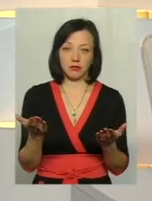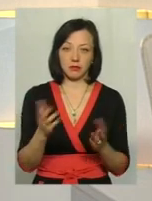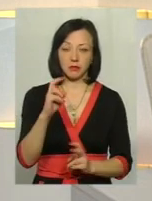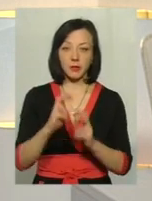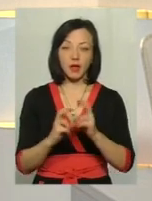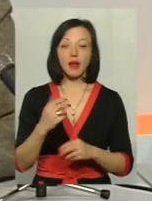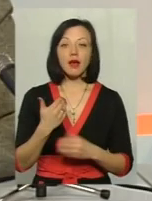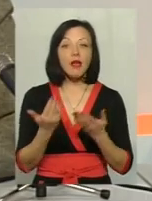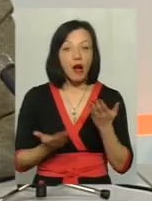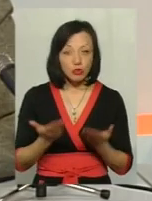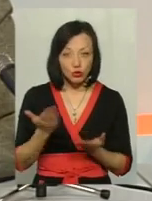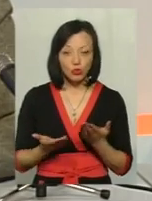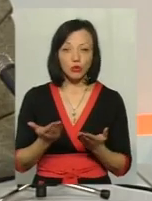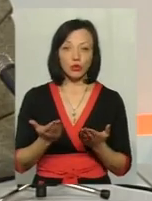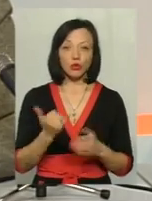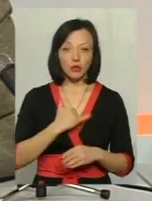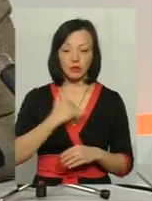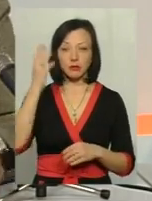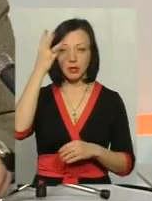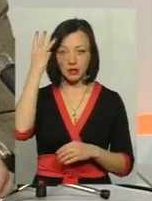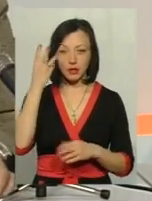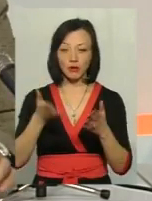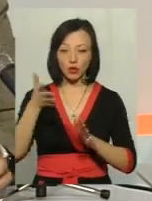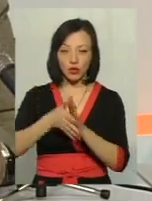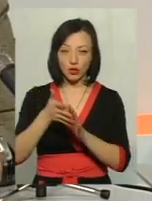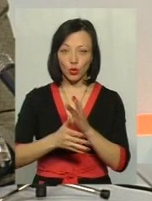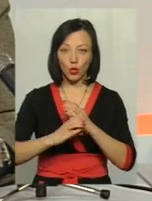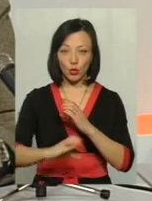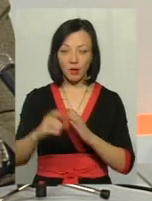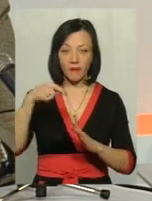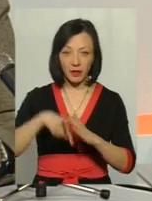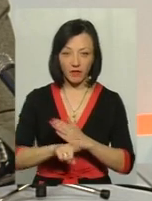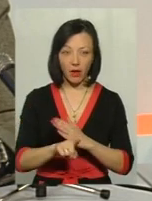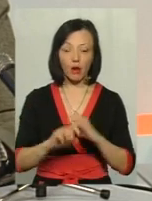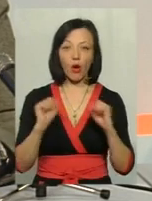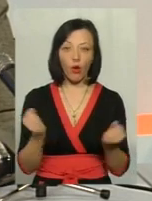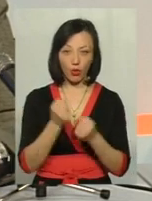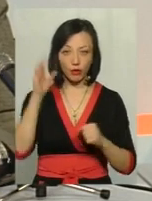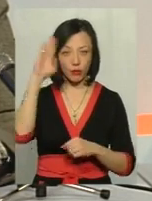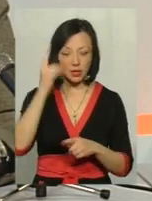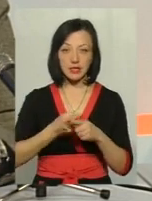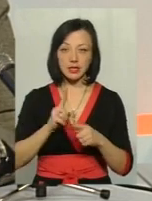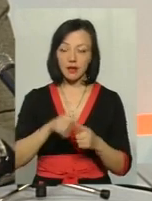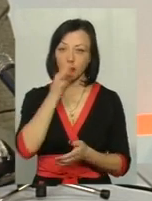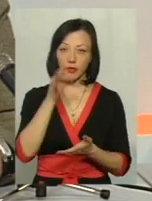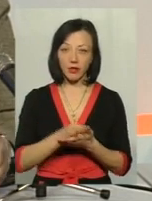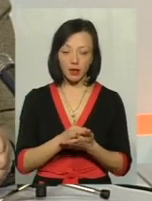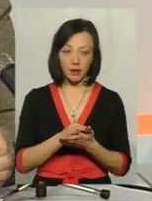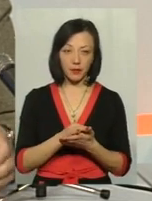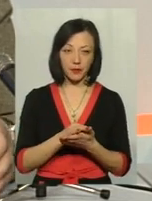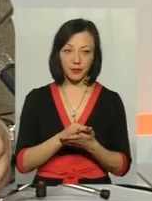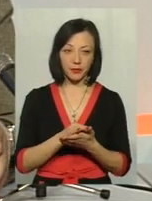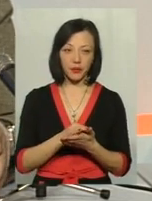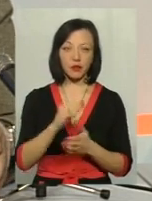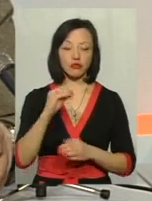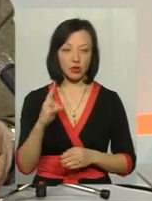іншому? Якщо у нас в Хмельницькому, якщо течуть труби в підвалі холодної води, за це несе